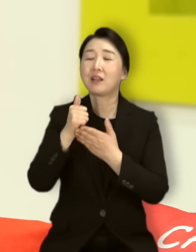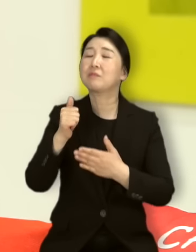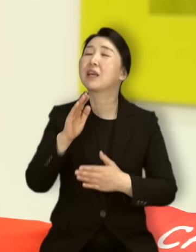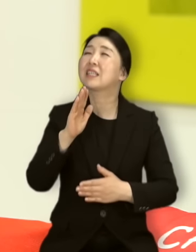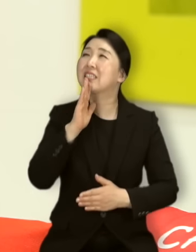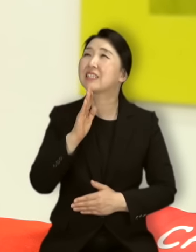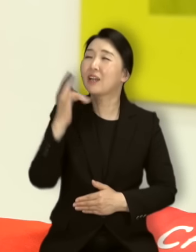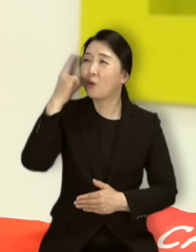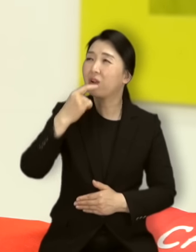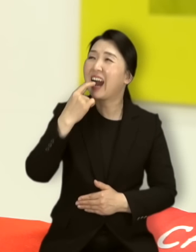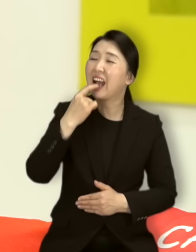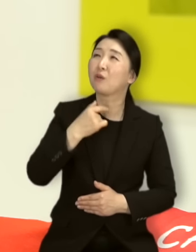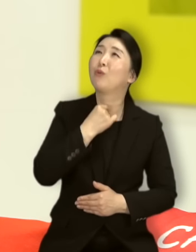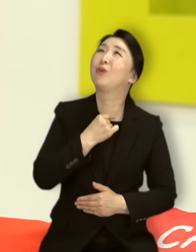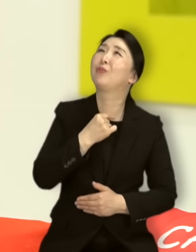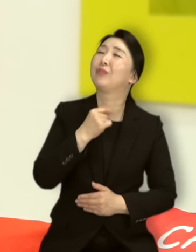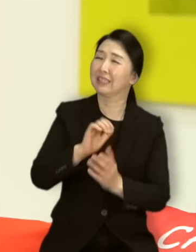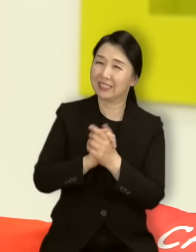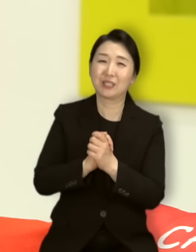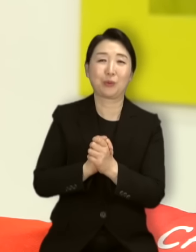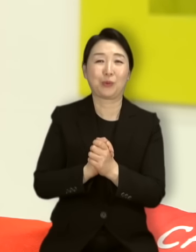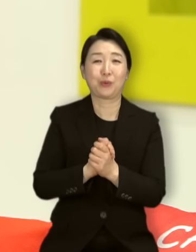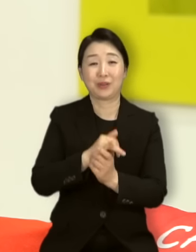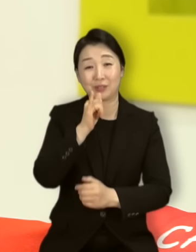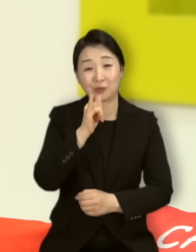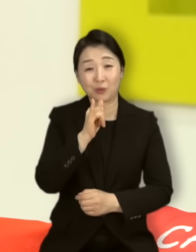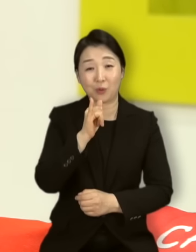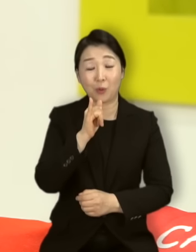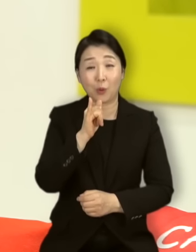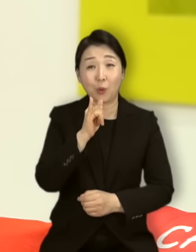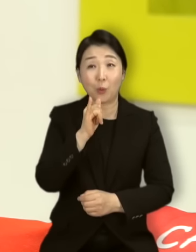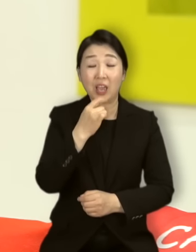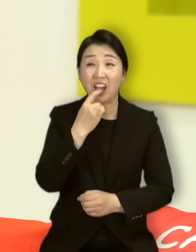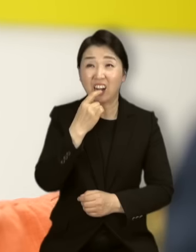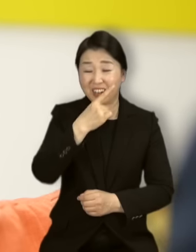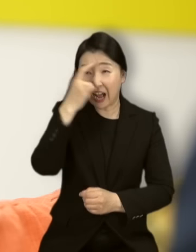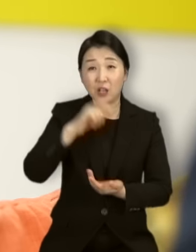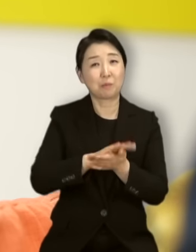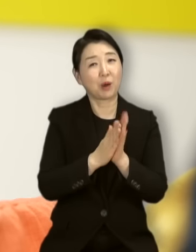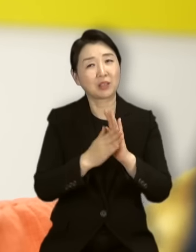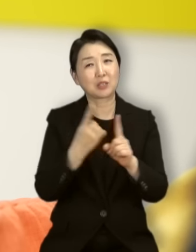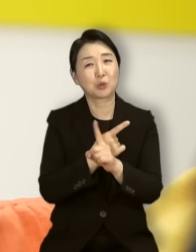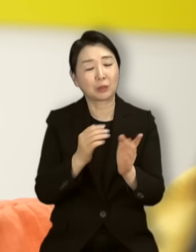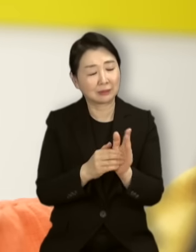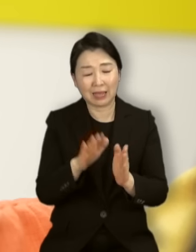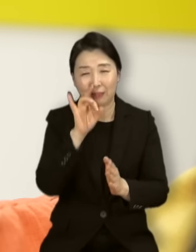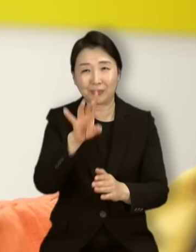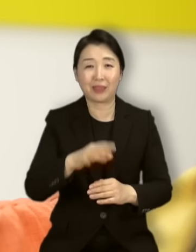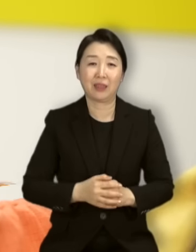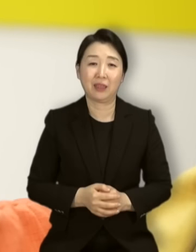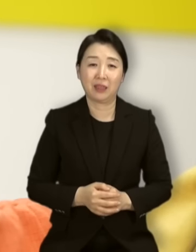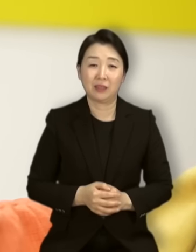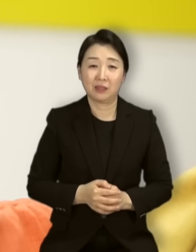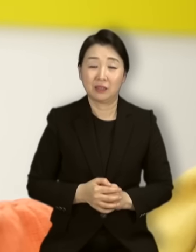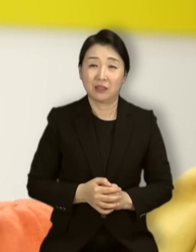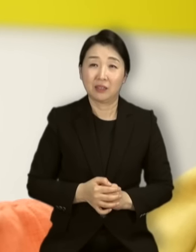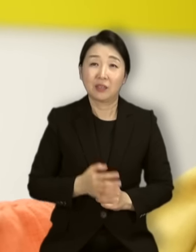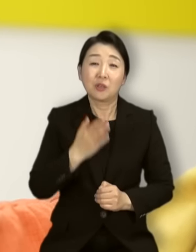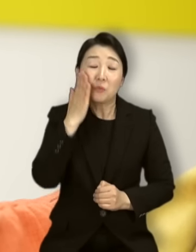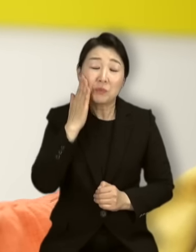되더라고요 피부 하여지는 약도 먹고 예 근데 여기서 저희 남편이 저한테 그 자존감을 한마디로 일으켜